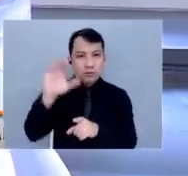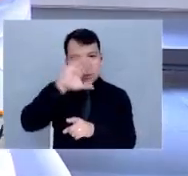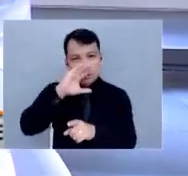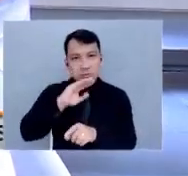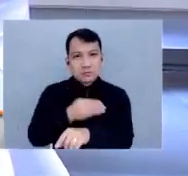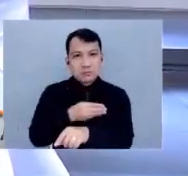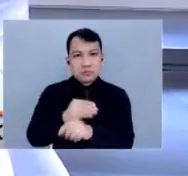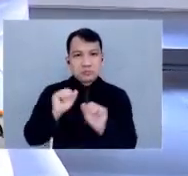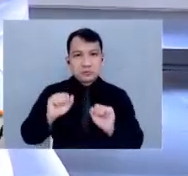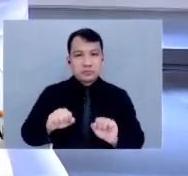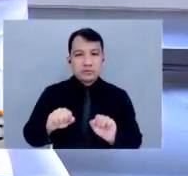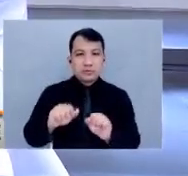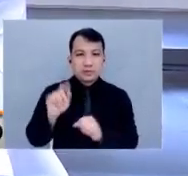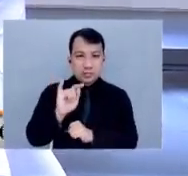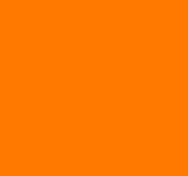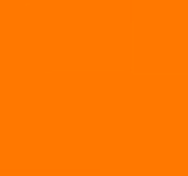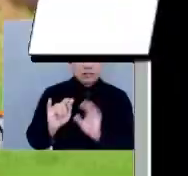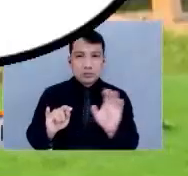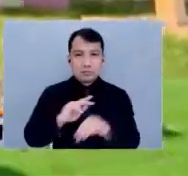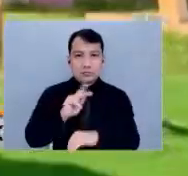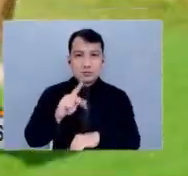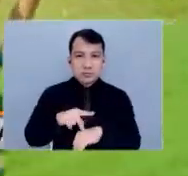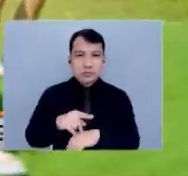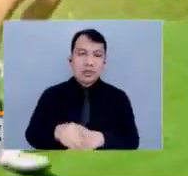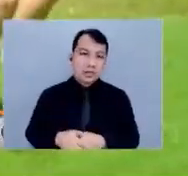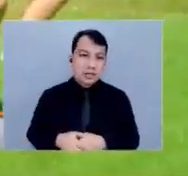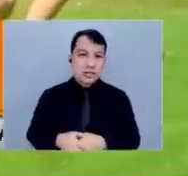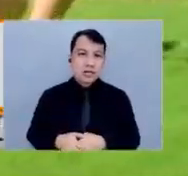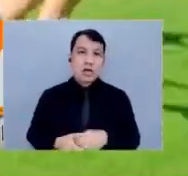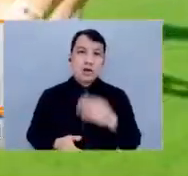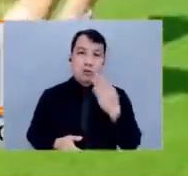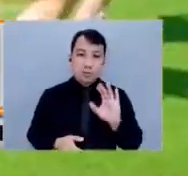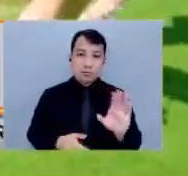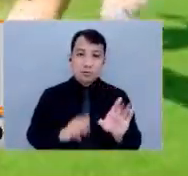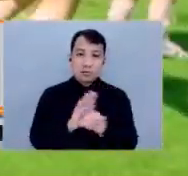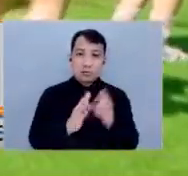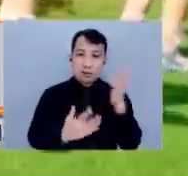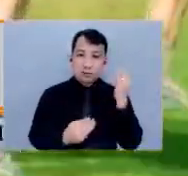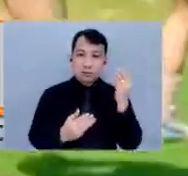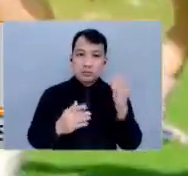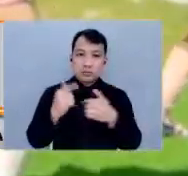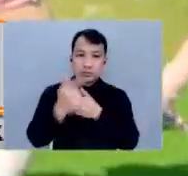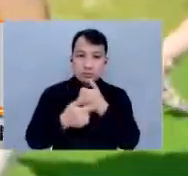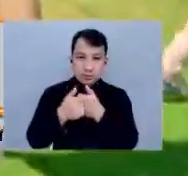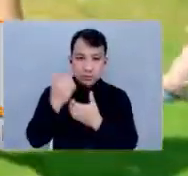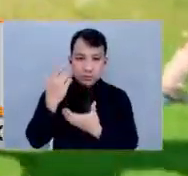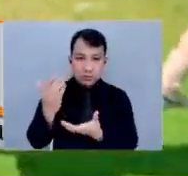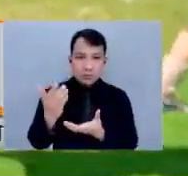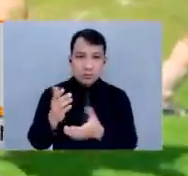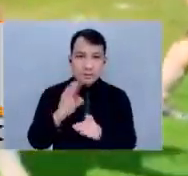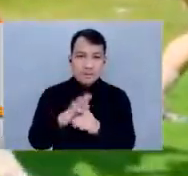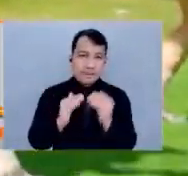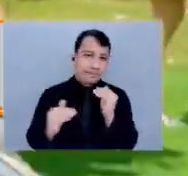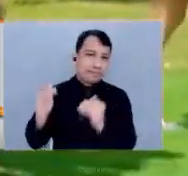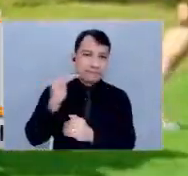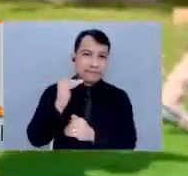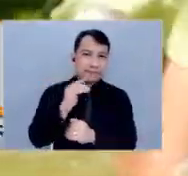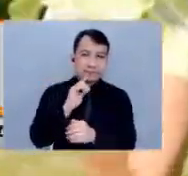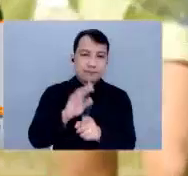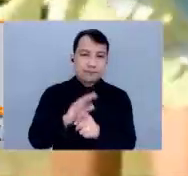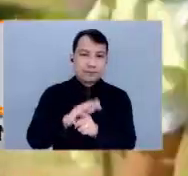sa YouTube Philippines. Ayon po yan sa latest data ng Google Trends, naungusan ng BINI ang mga